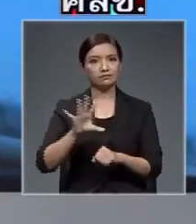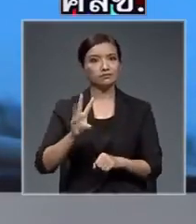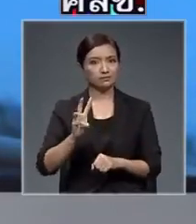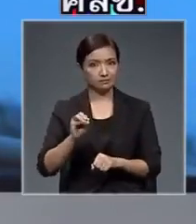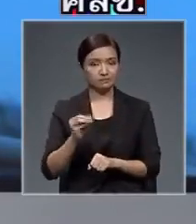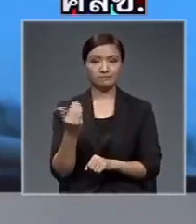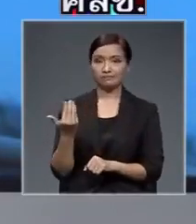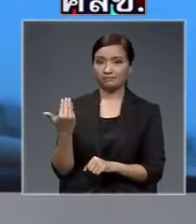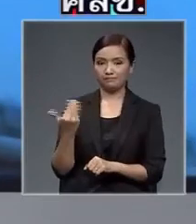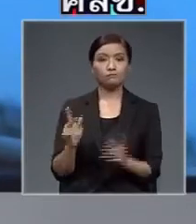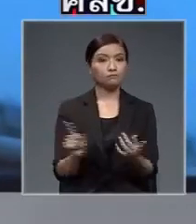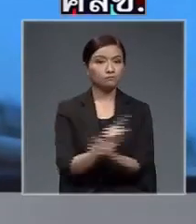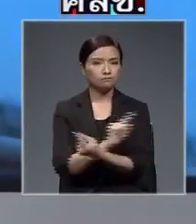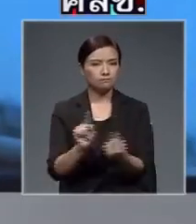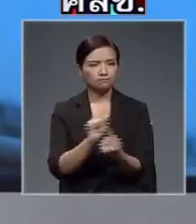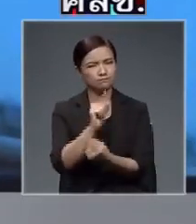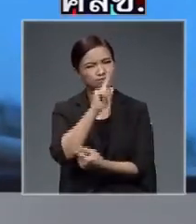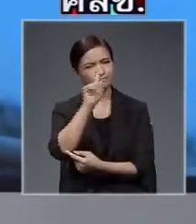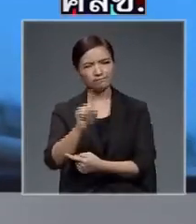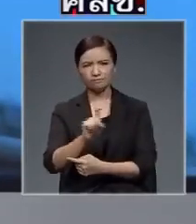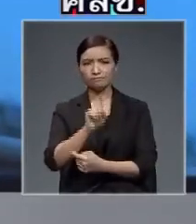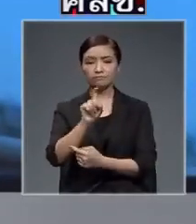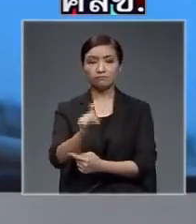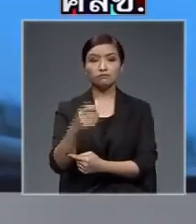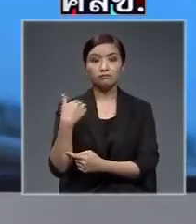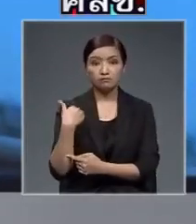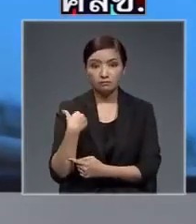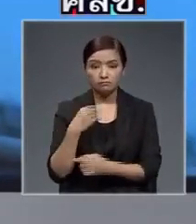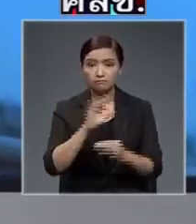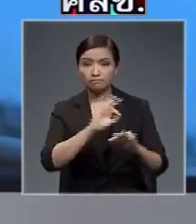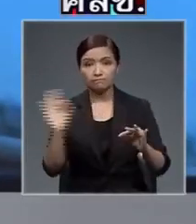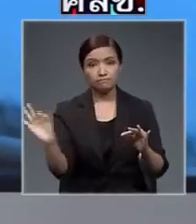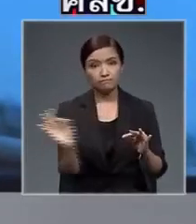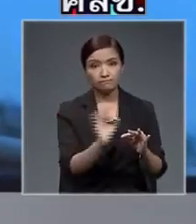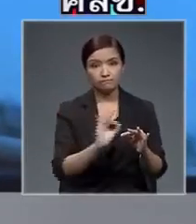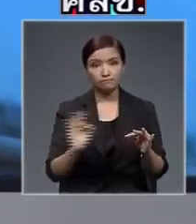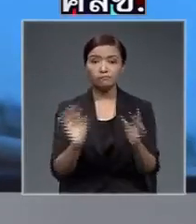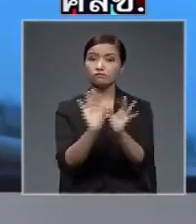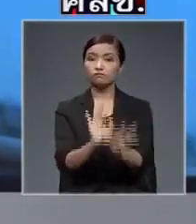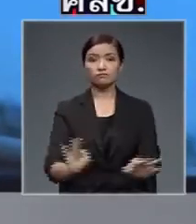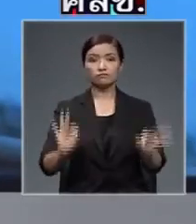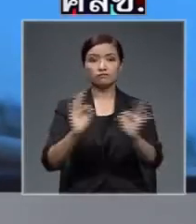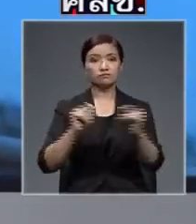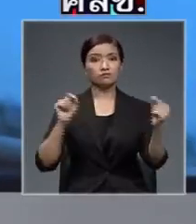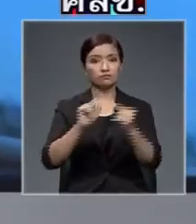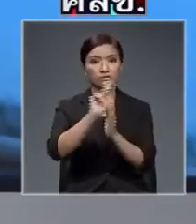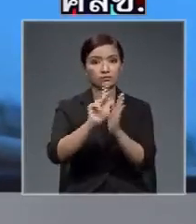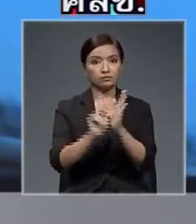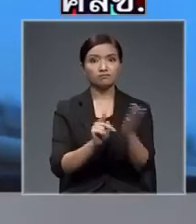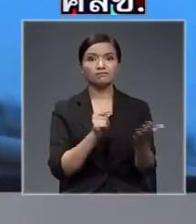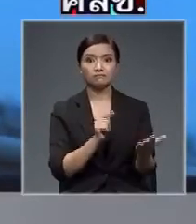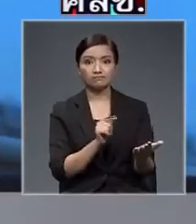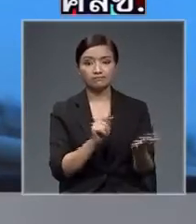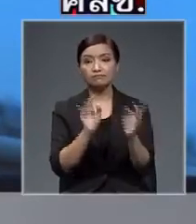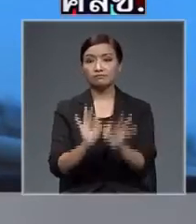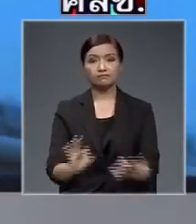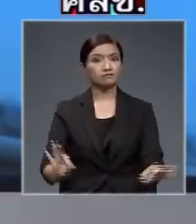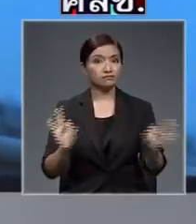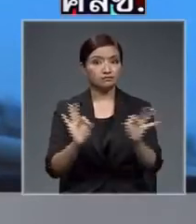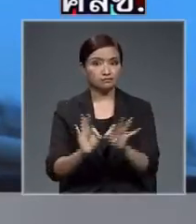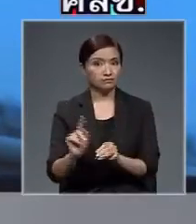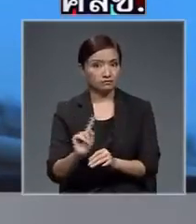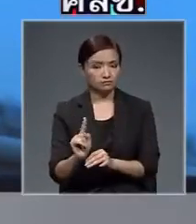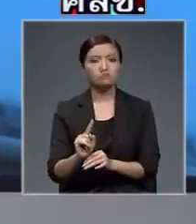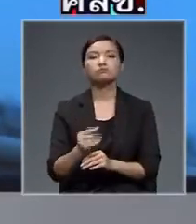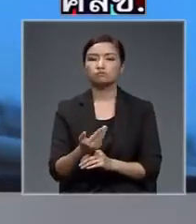อนนี้สังคมอาจจะยังคงมีความคลางแคลงใจถึงเนื้อหาแล้วก็สาระสำคัญของกฎหมายฉบับนี้นะคะโดยเฉพาะอย่างยิ่งล่าสุดที่มี